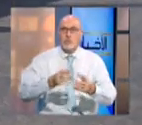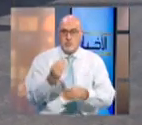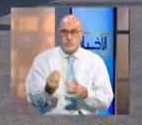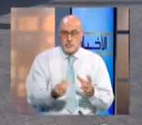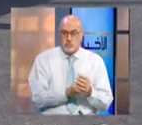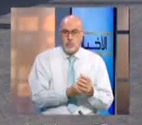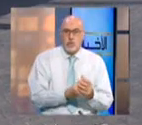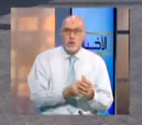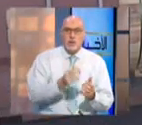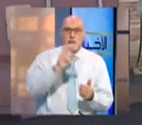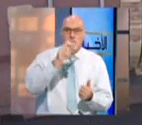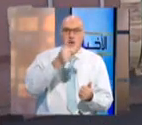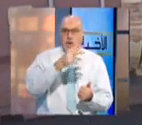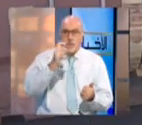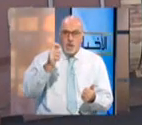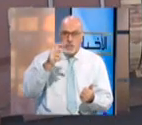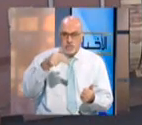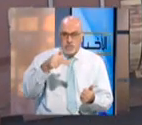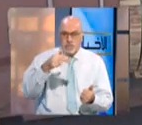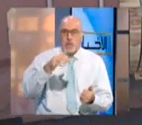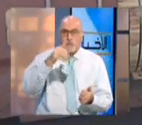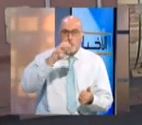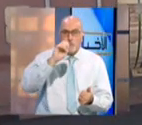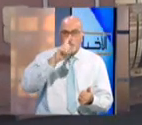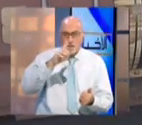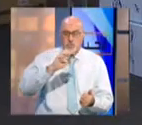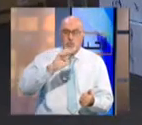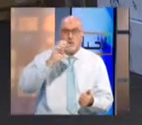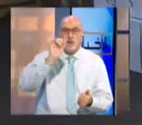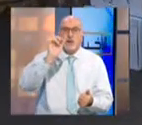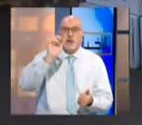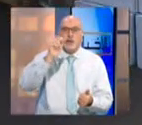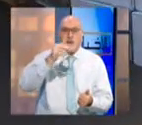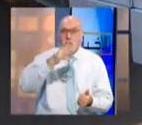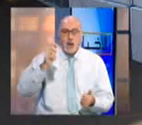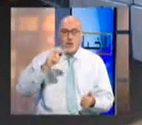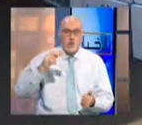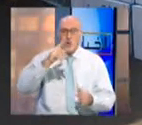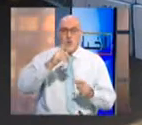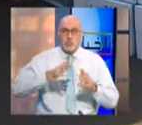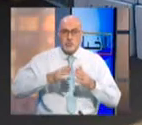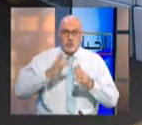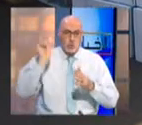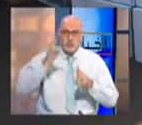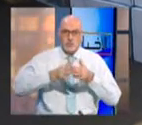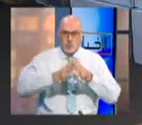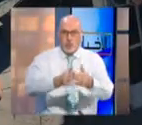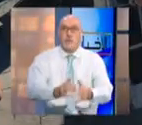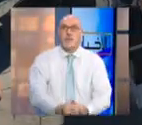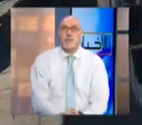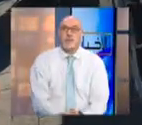الشركتين الوطنيتين كنان متوسطية وكنان شمال المتخصصتين في النقل البحري في شركة